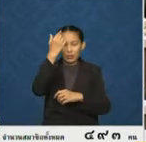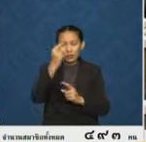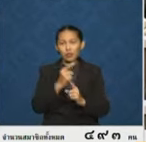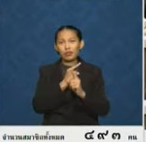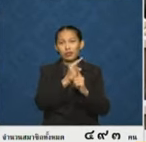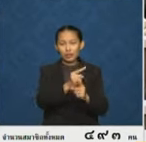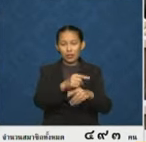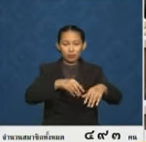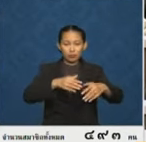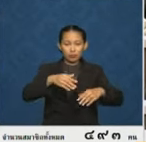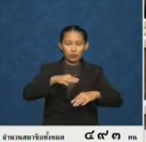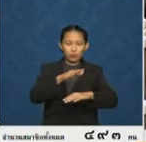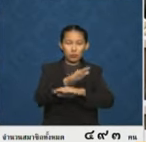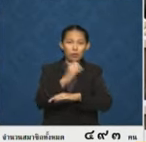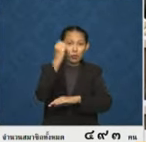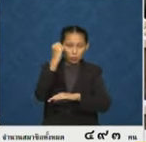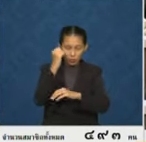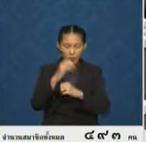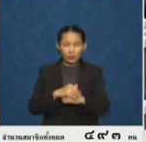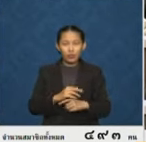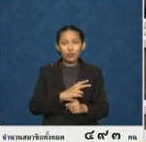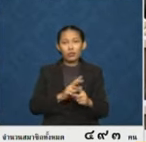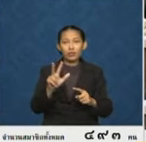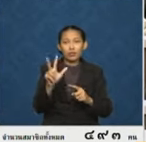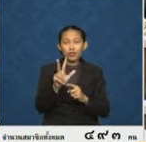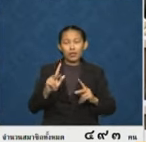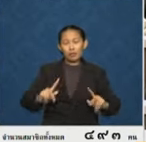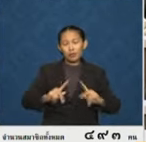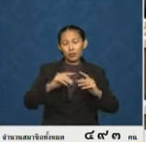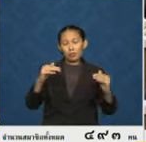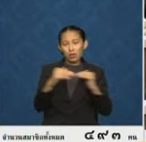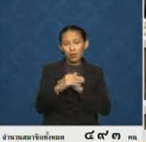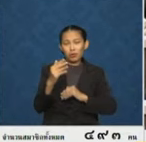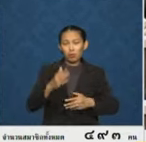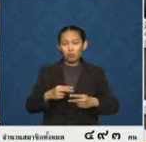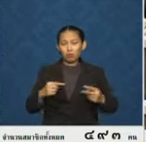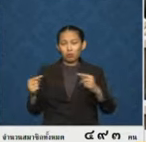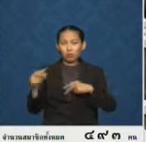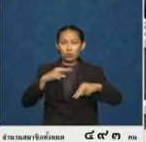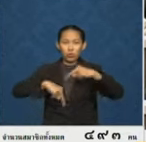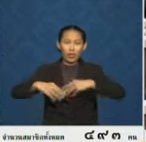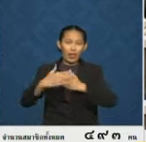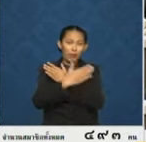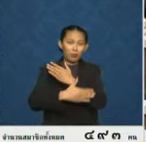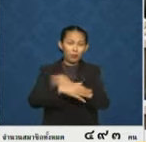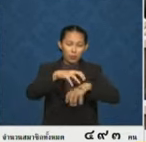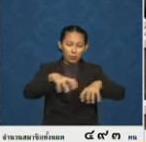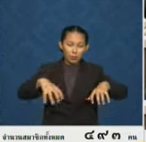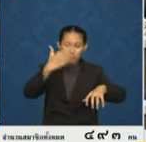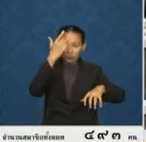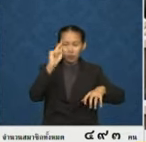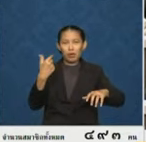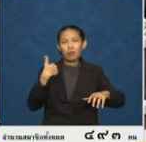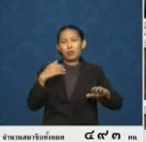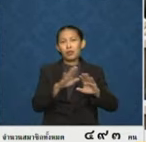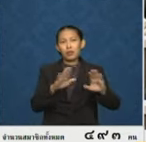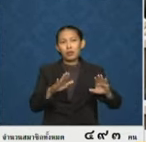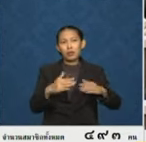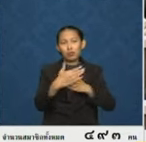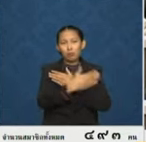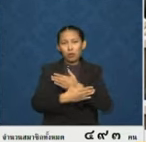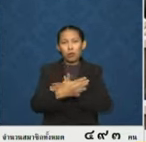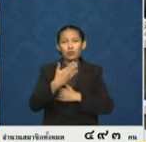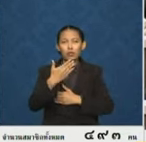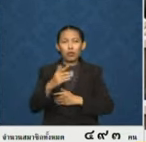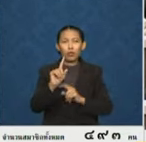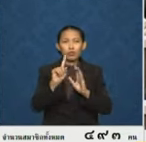ปฏิรูปเส้นทางรถเมล์ด้วยครับ 3ขอให้กระทรวงคมนาคมไปศาลไปยังผู้ดูแลสถานีรถไฟเพื่อขอให้มีการเปิดทางขึ้นลงรถไฟฟ้าตลอด 24